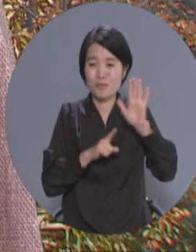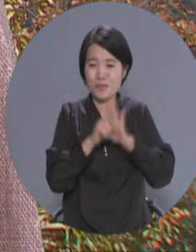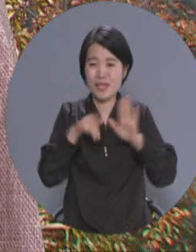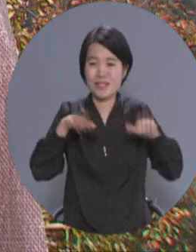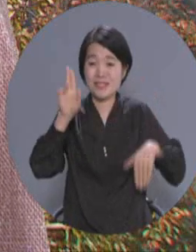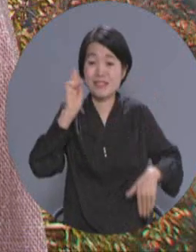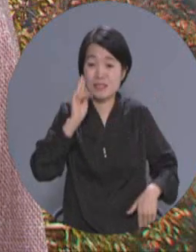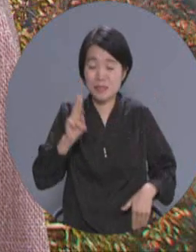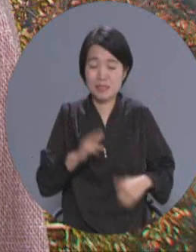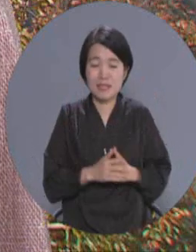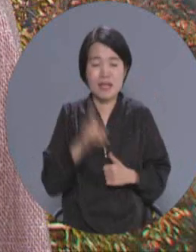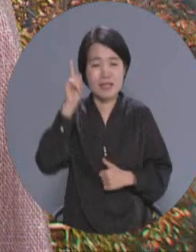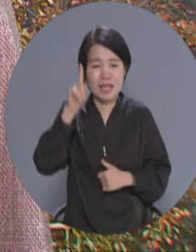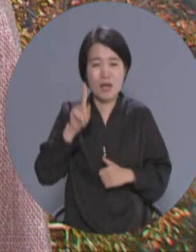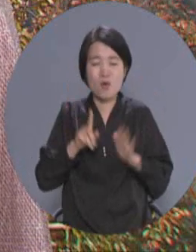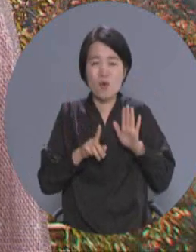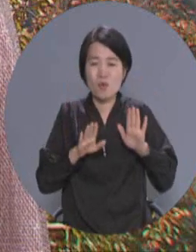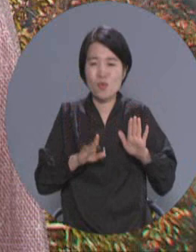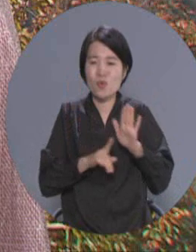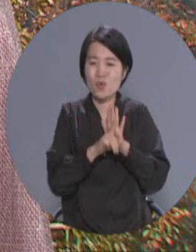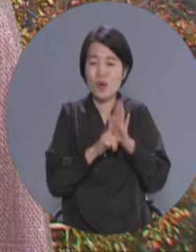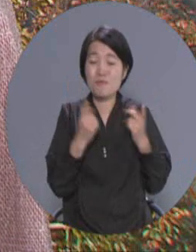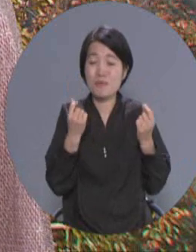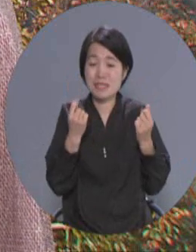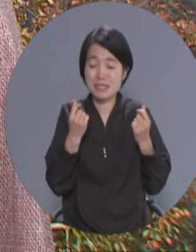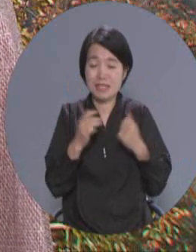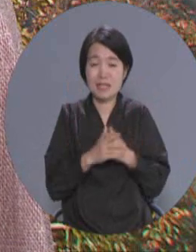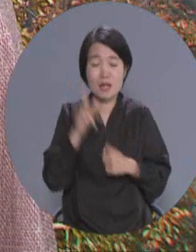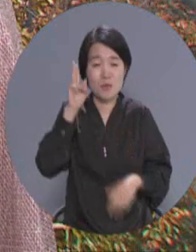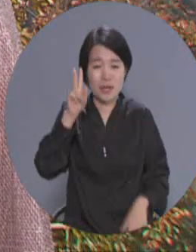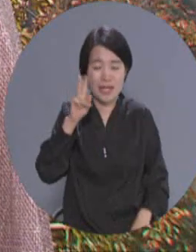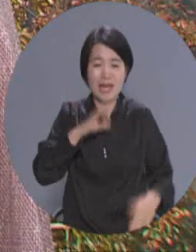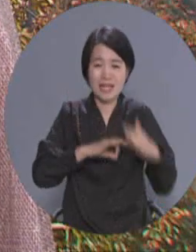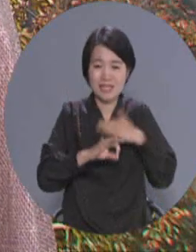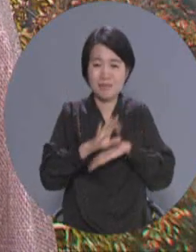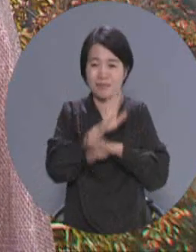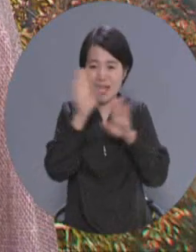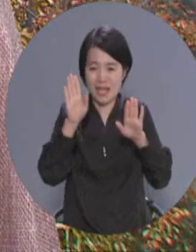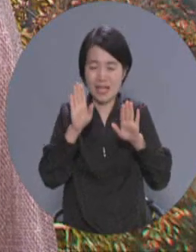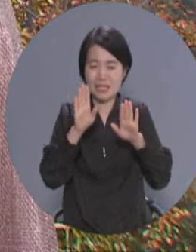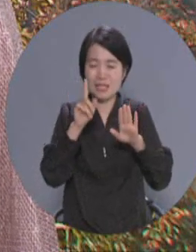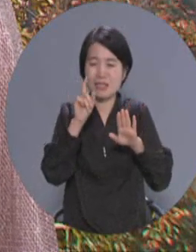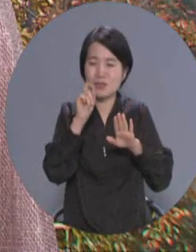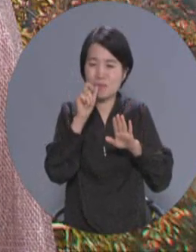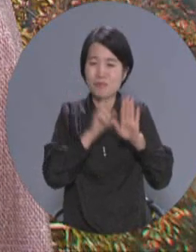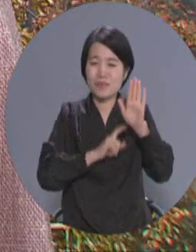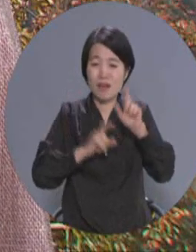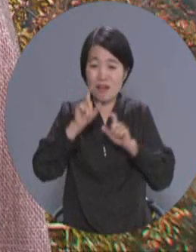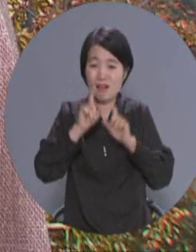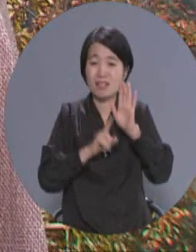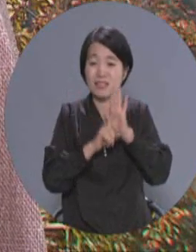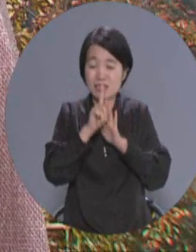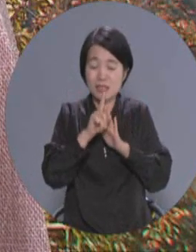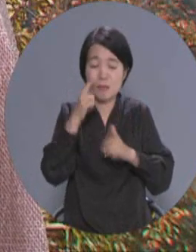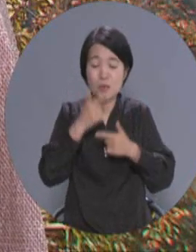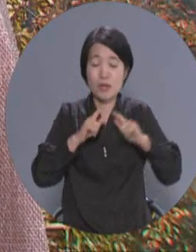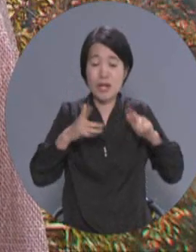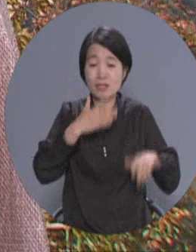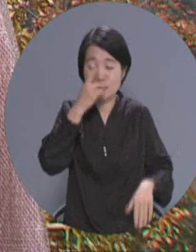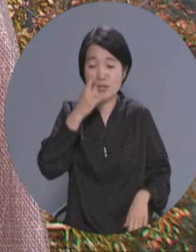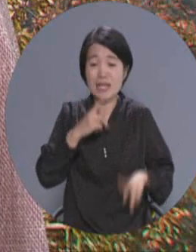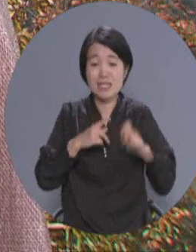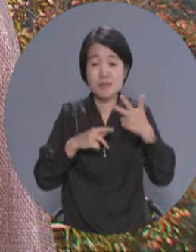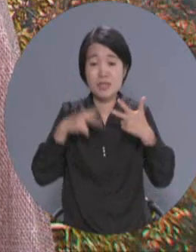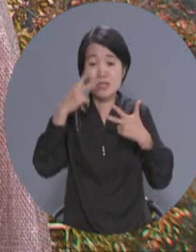내일도 오늘과 비슷한 기온 보이겠고 모레는 아침과 낮 기온 모두 조금 더 오르겠습니다 목요일에 순천이 무려